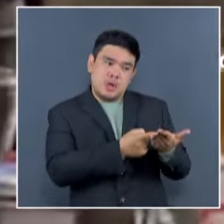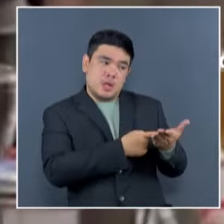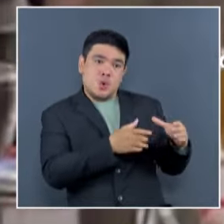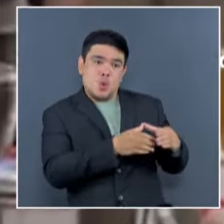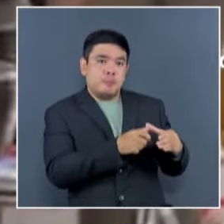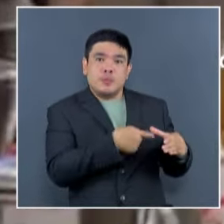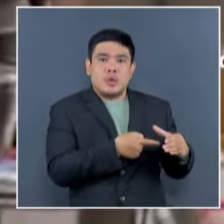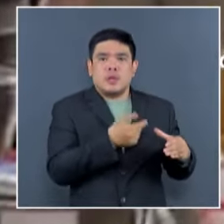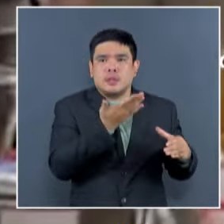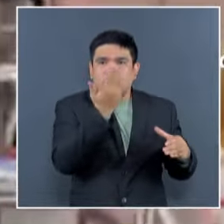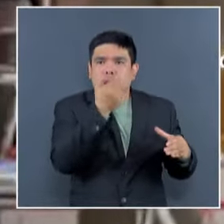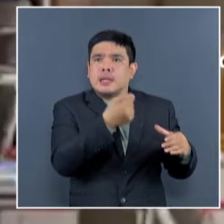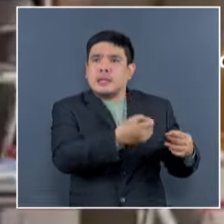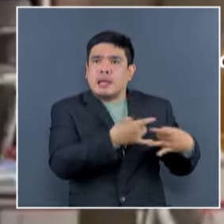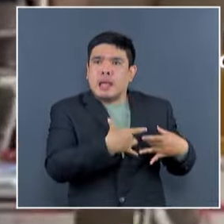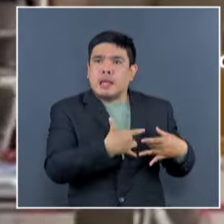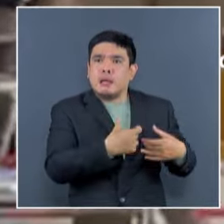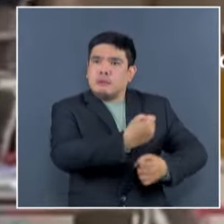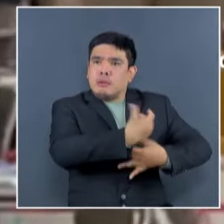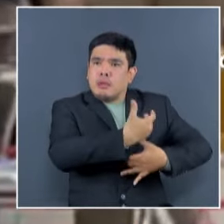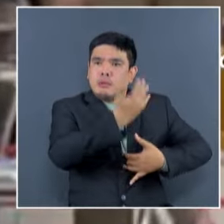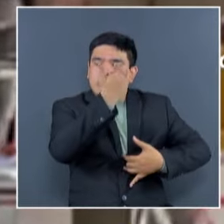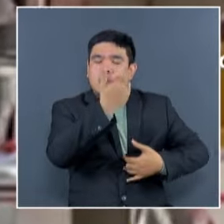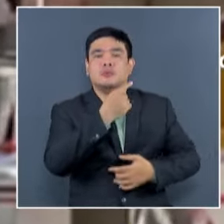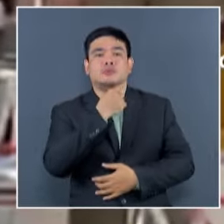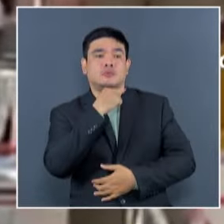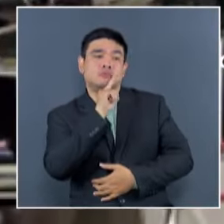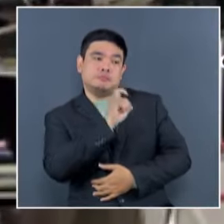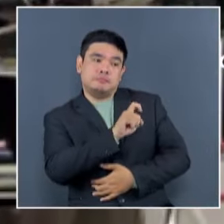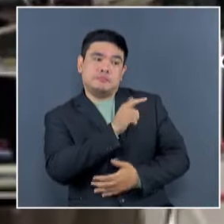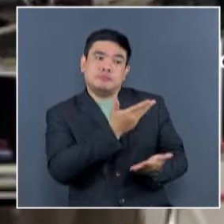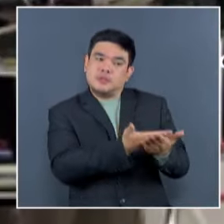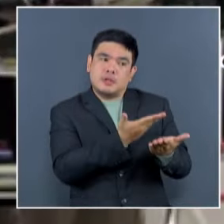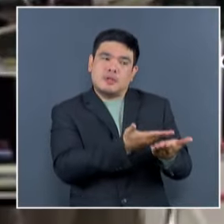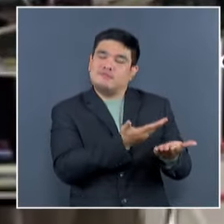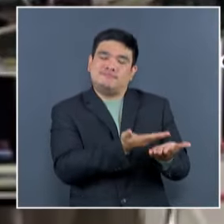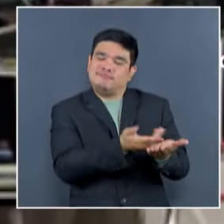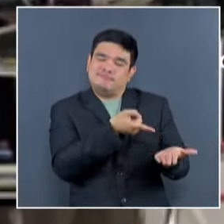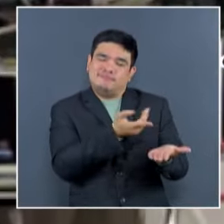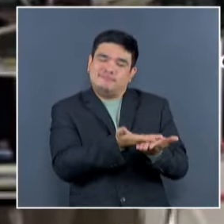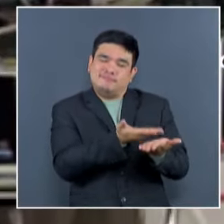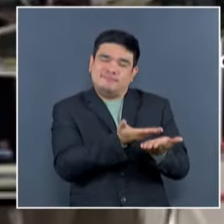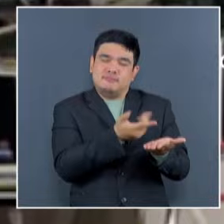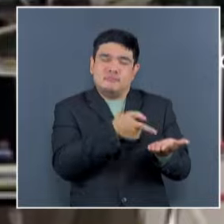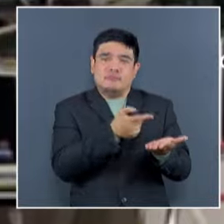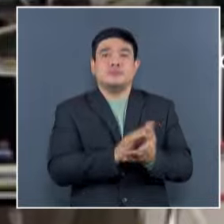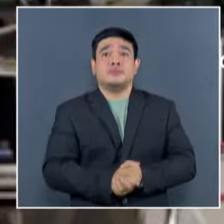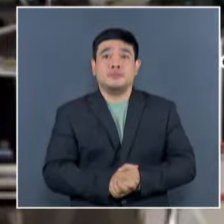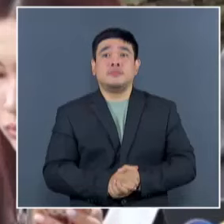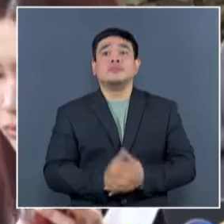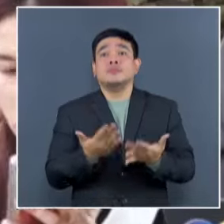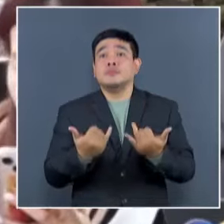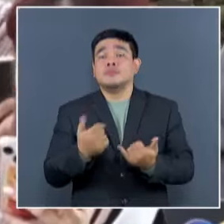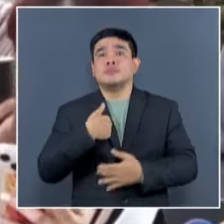าเขาจะทำแบบนี้กับคุณแม่ทำไมคุณแม่บอกว่านั่นเป็นเพราะเรื่องเงินล้วนๆค่ะส่วนประเด็นอีกประเด็